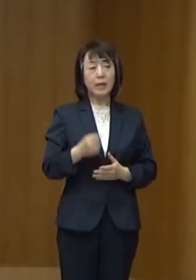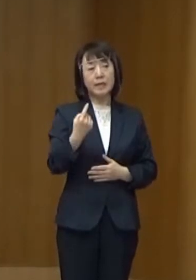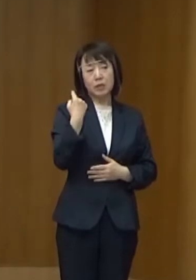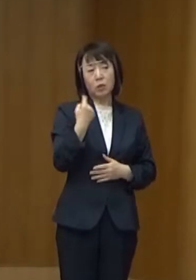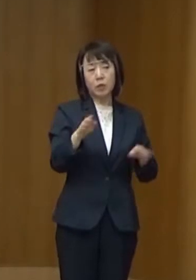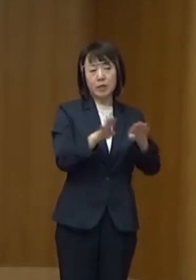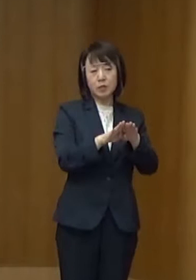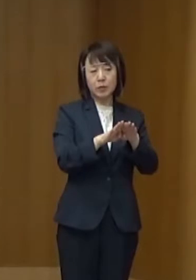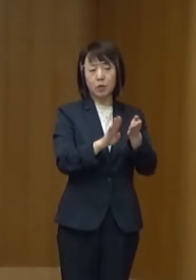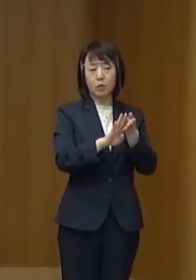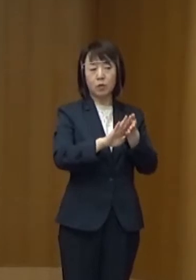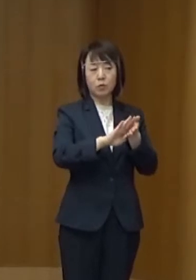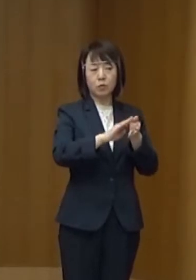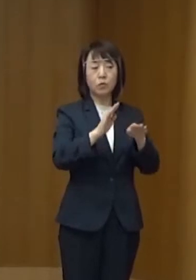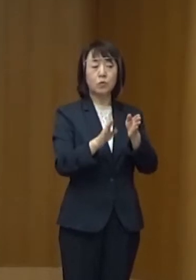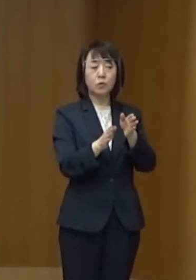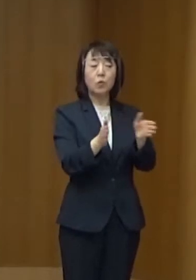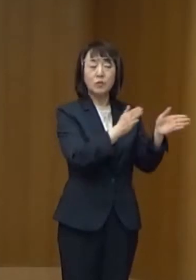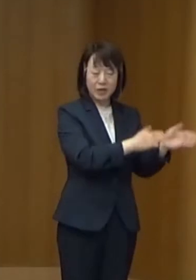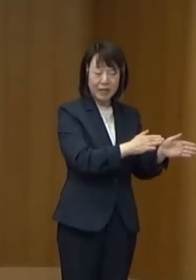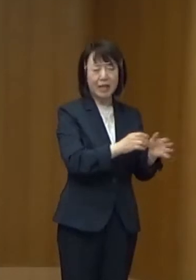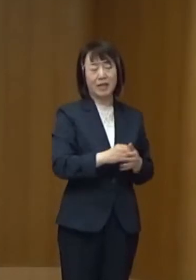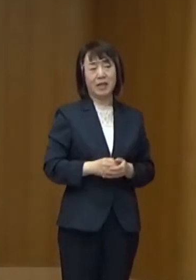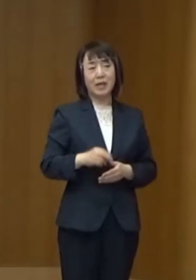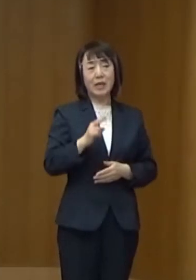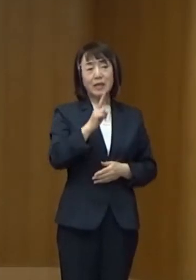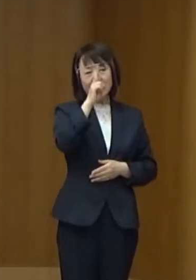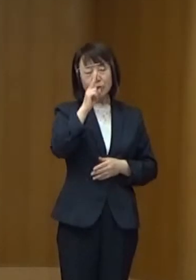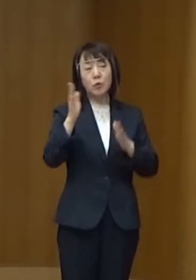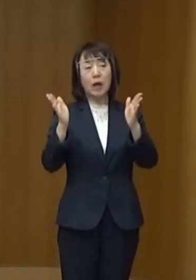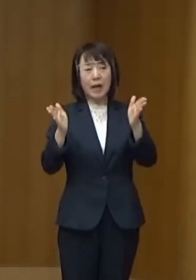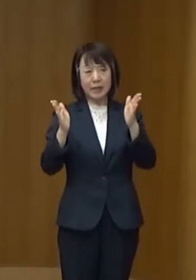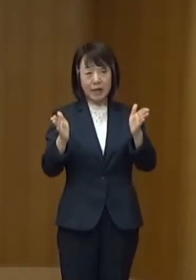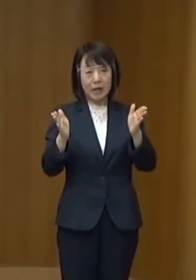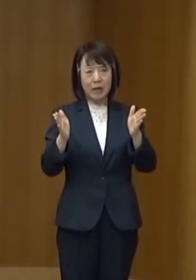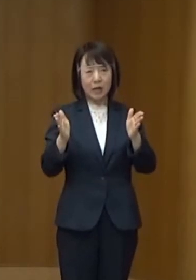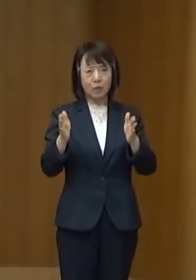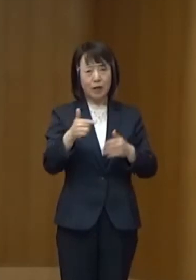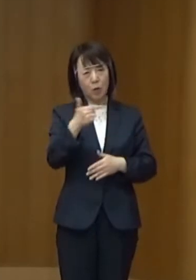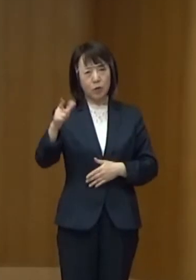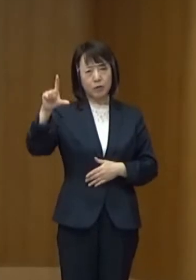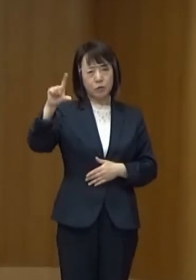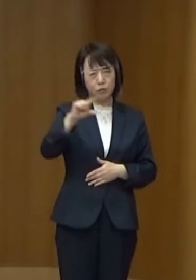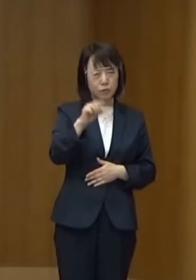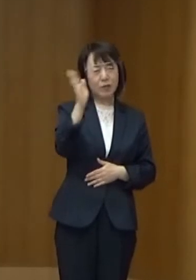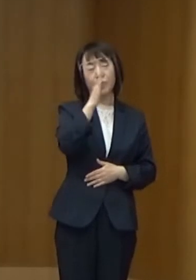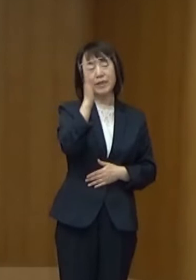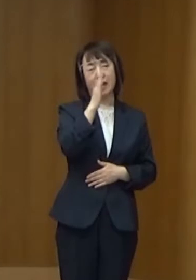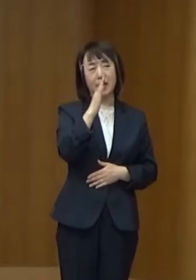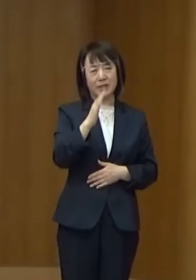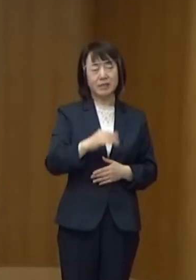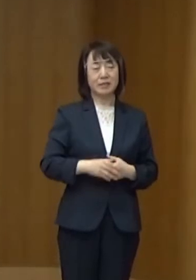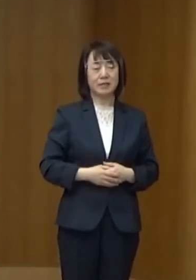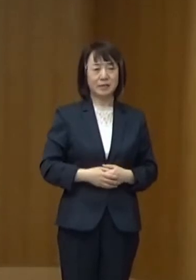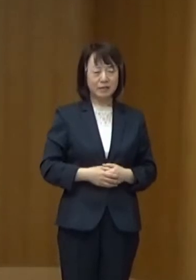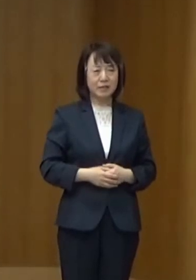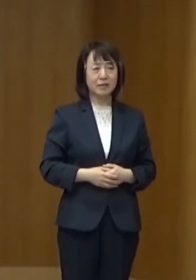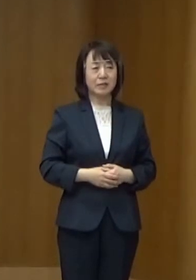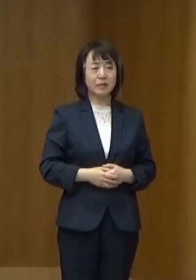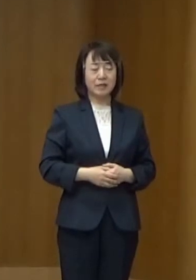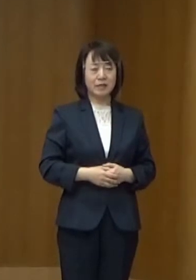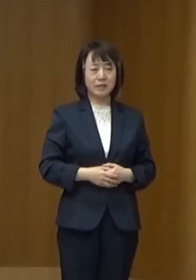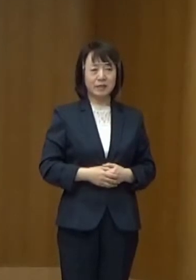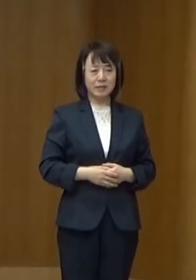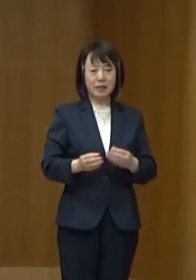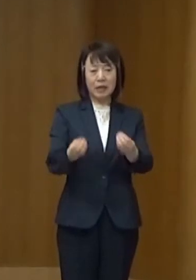と、日中では大きな残念ながら減少が見られていないという状況でございます。感染を減少